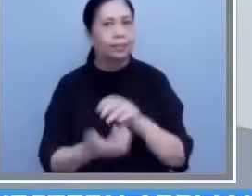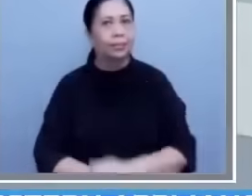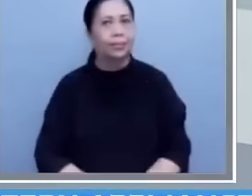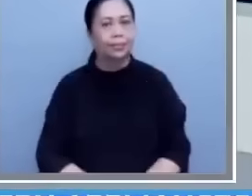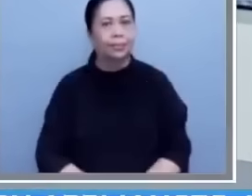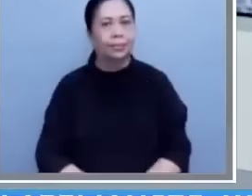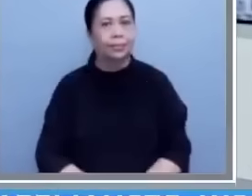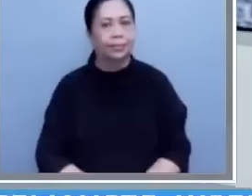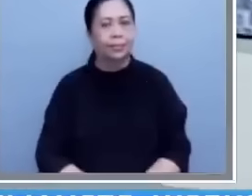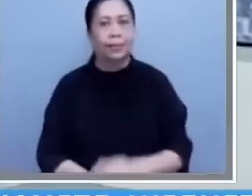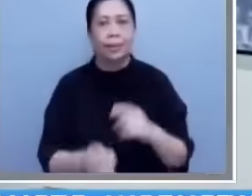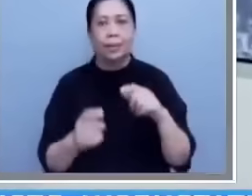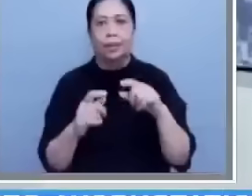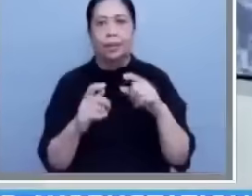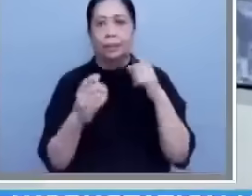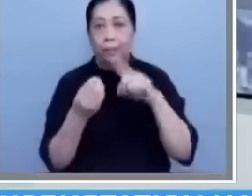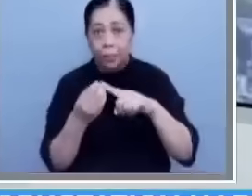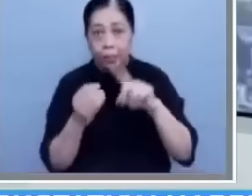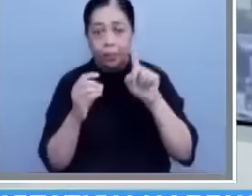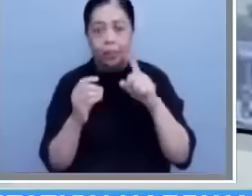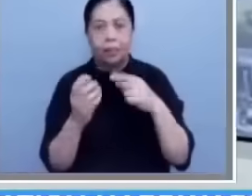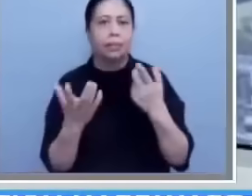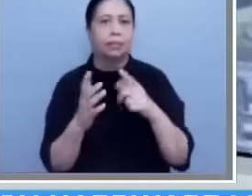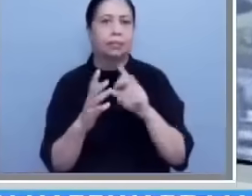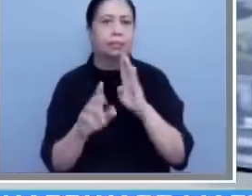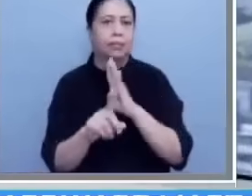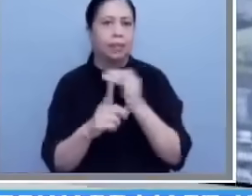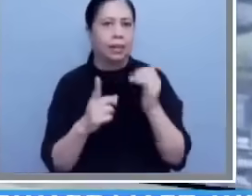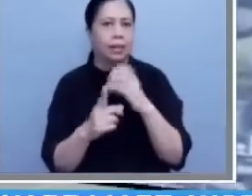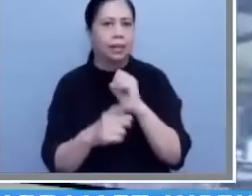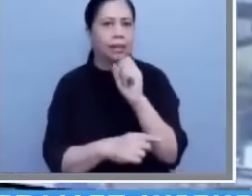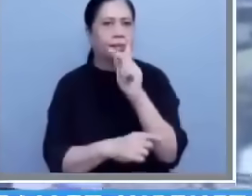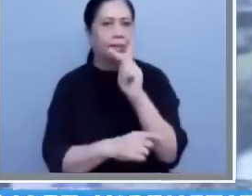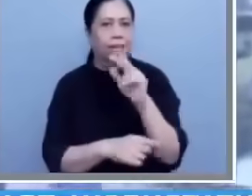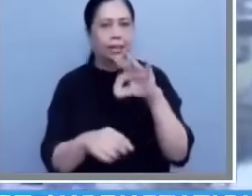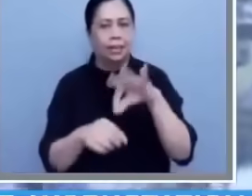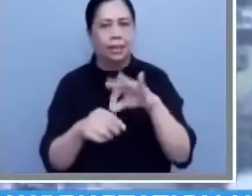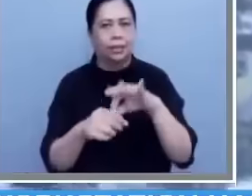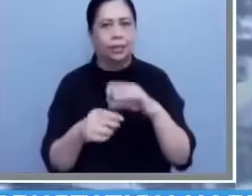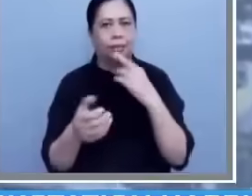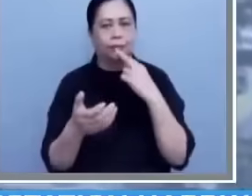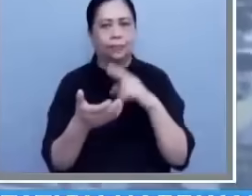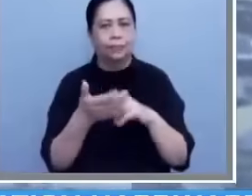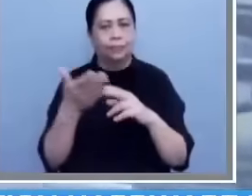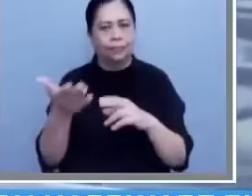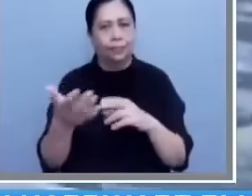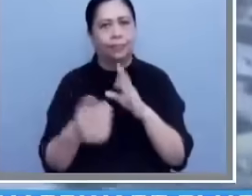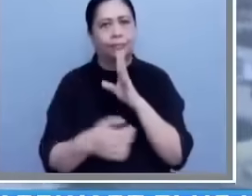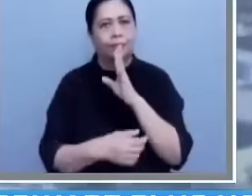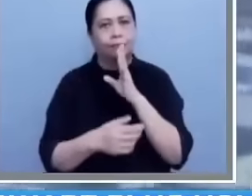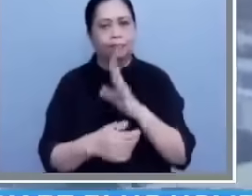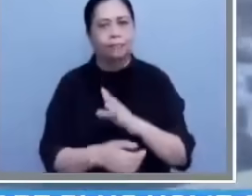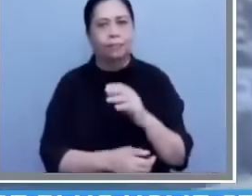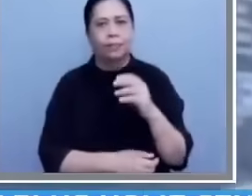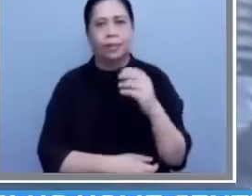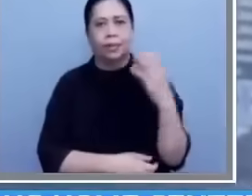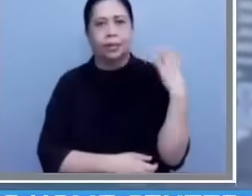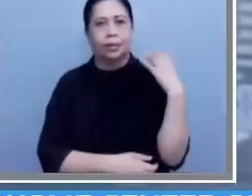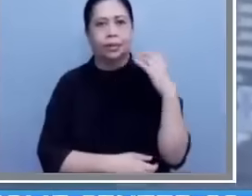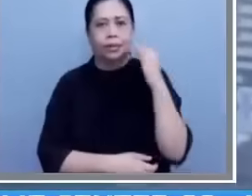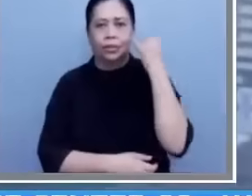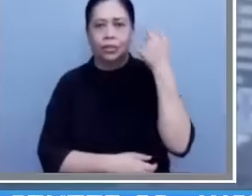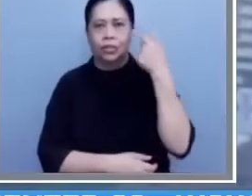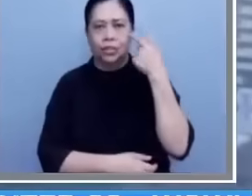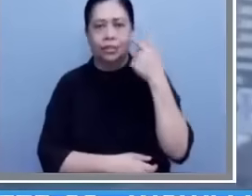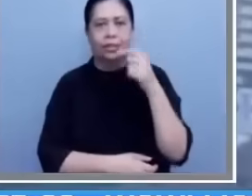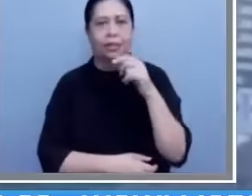pagsisimula ng barangay at sangguniang elections, kabataan elections, nakasalang sa baritang hali ang tagapagsalita ng PNP na si Colonel Gene Fajardo. Magandang umaga po at